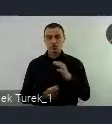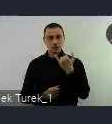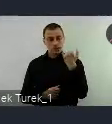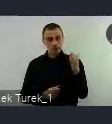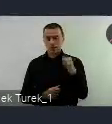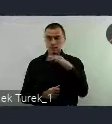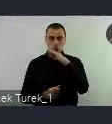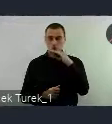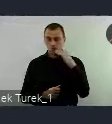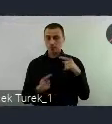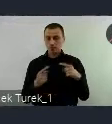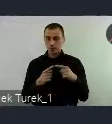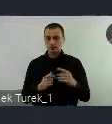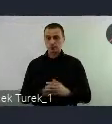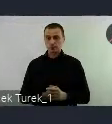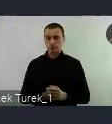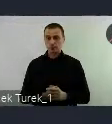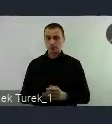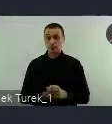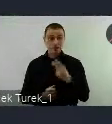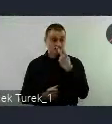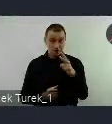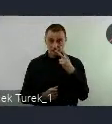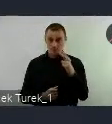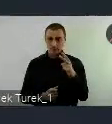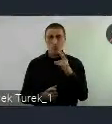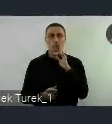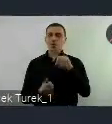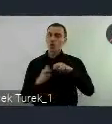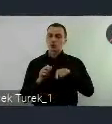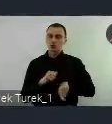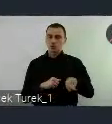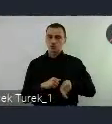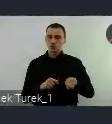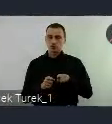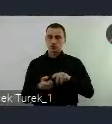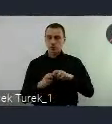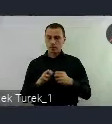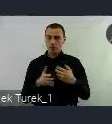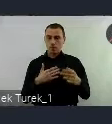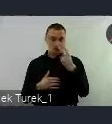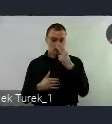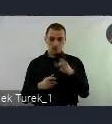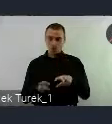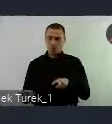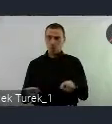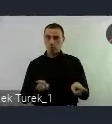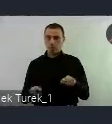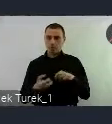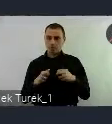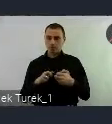ścian bo jak jest niewidoczna To się do tego pisuaru gorzej trafia po prostu osobom słabowidzącym A kiedy jest coś takiego